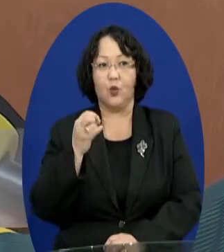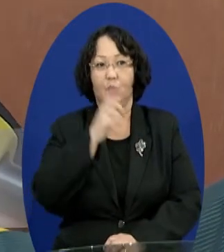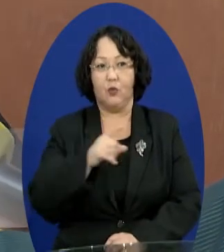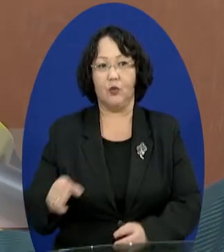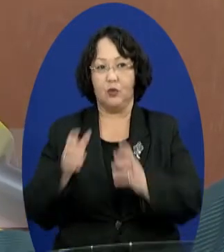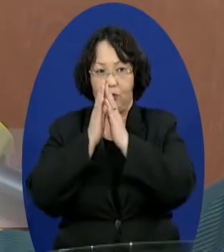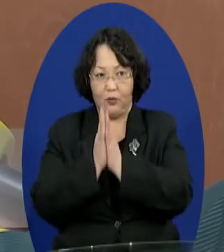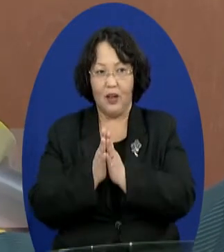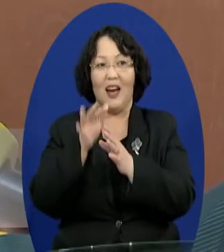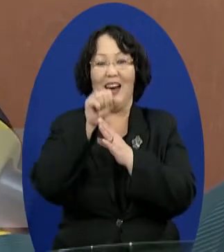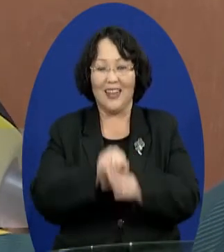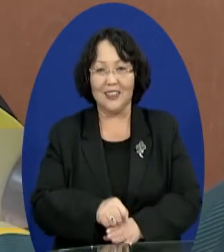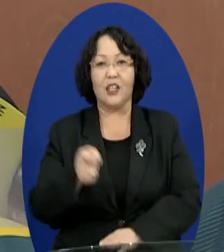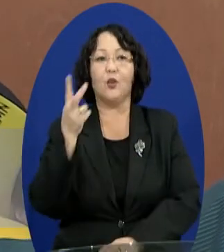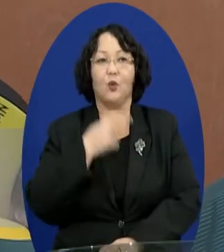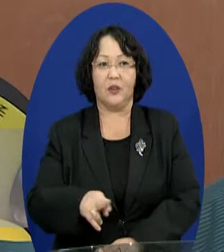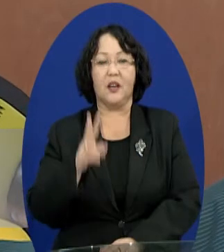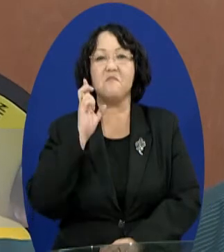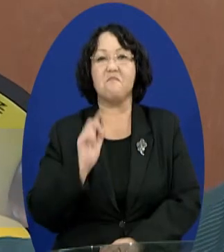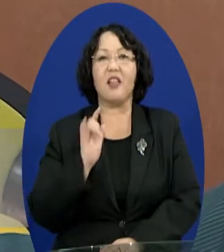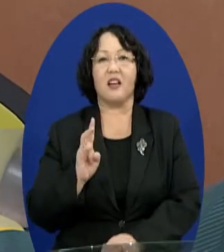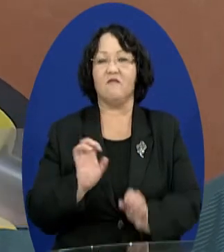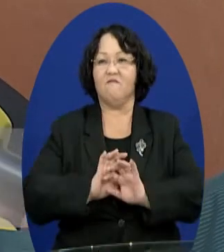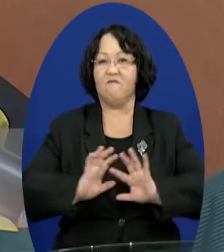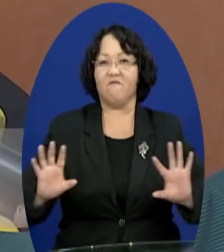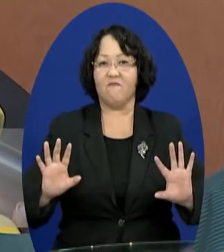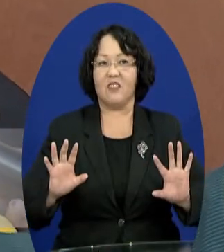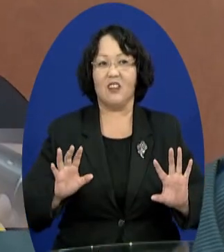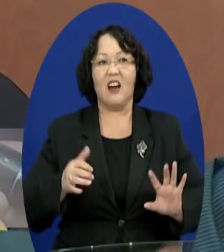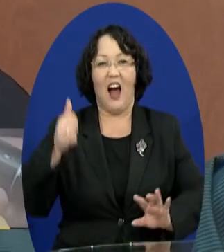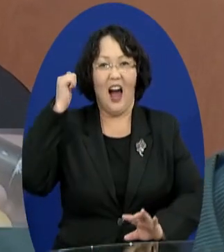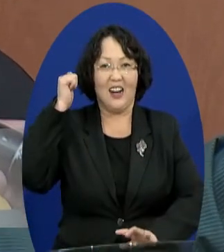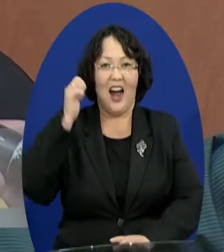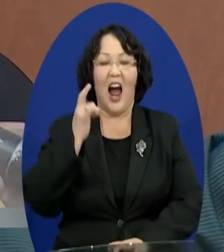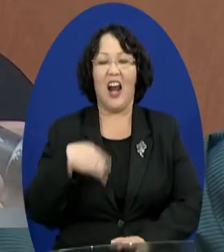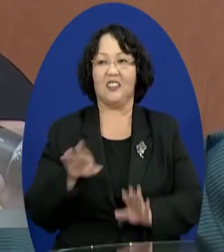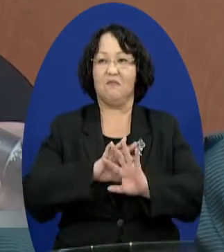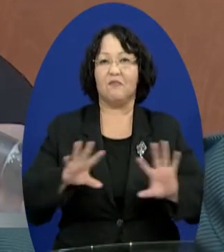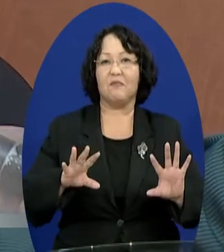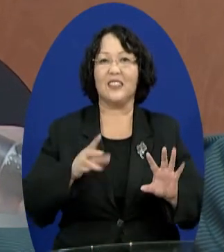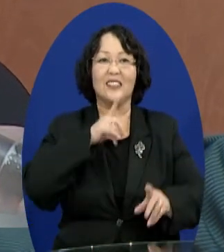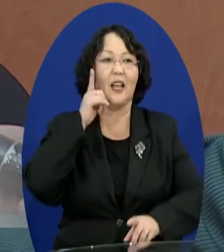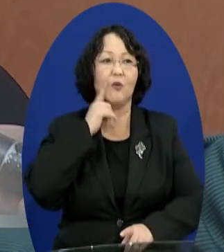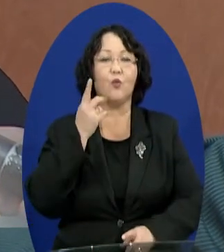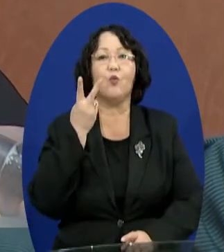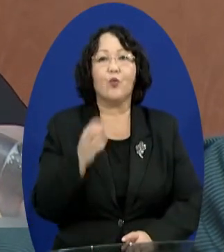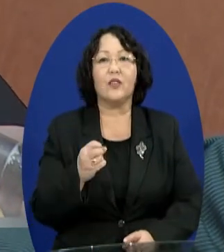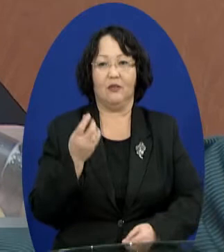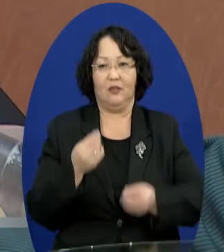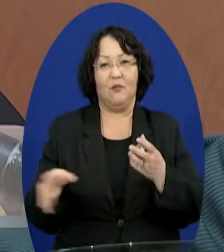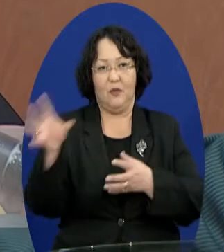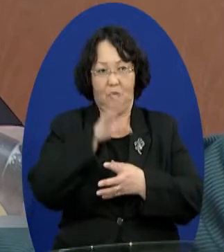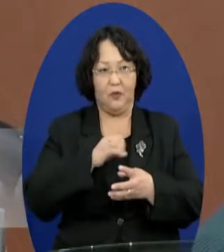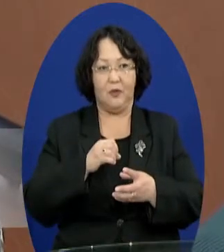одоо ачааны хүндийг үүрэхэд бэлэн жагсаад байж байгаа араас минь жагсаж байгаа залуунч үеийнхэндээ